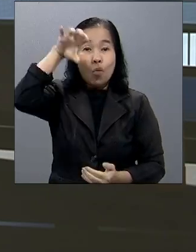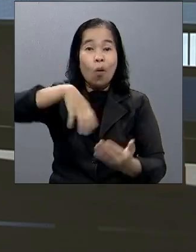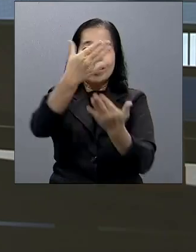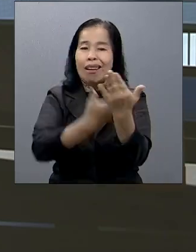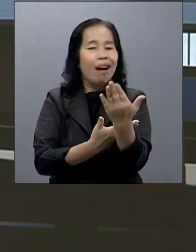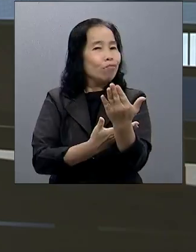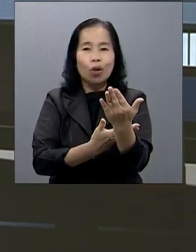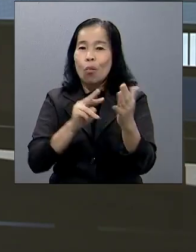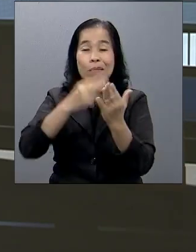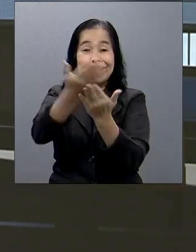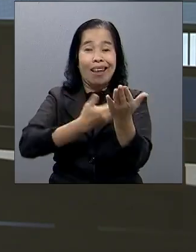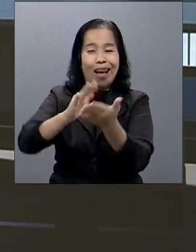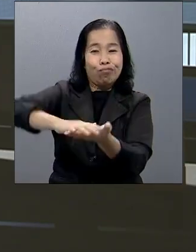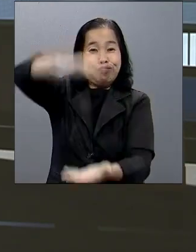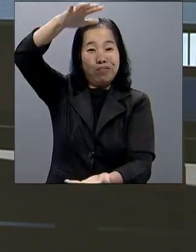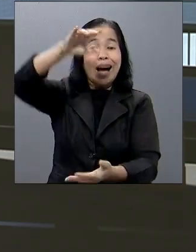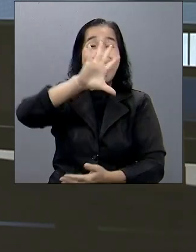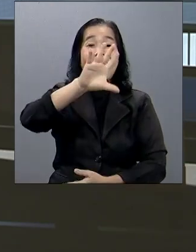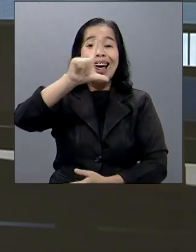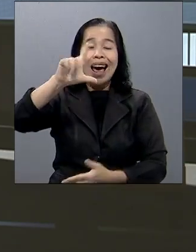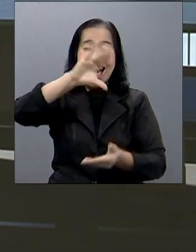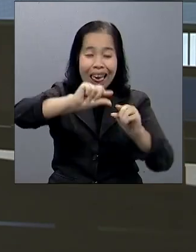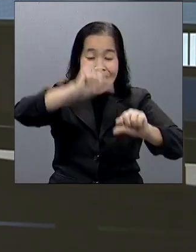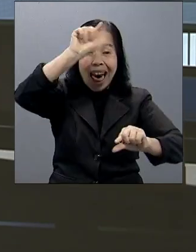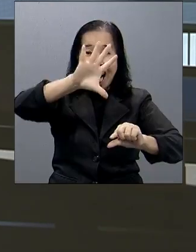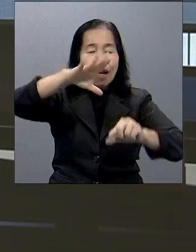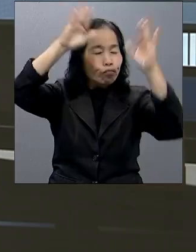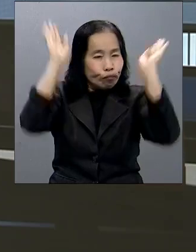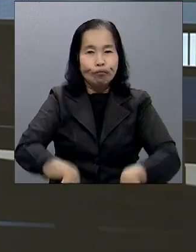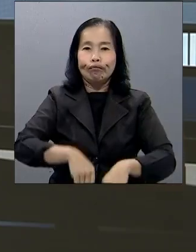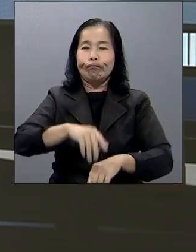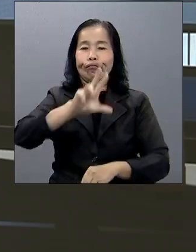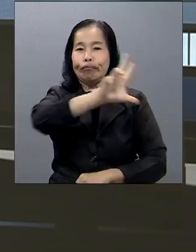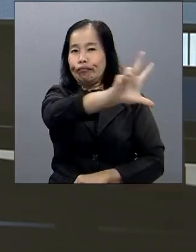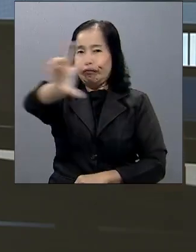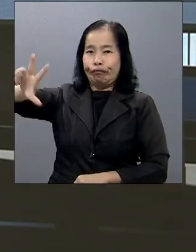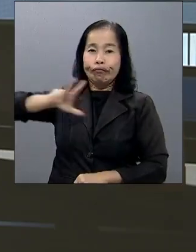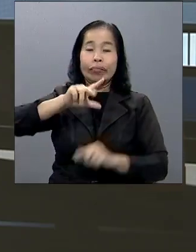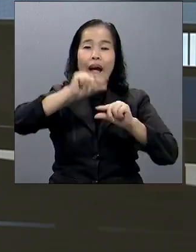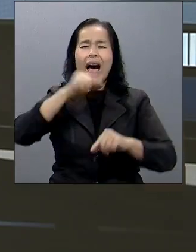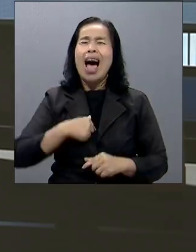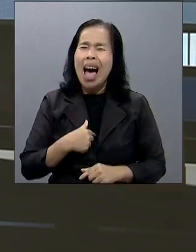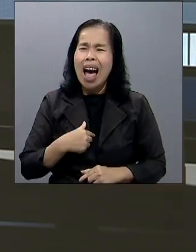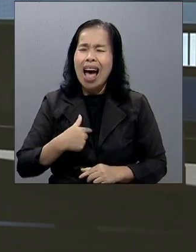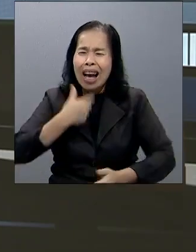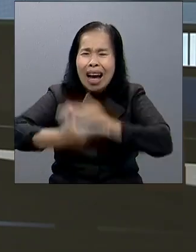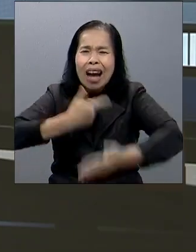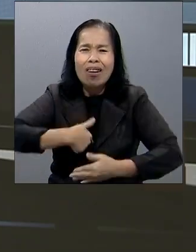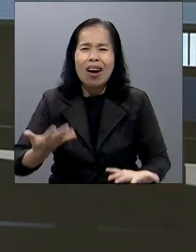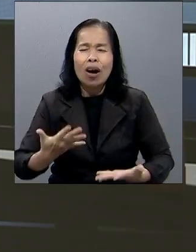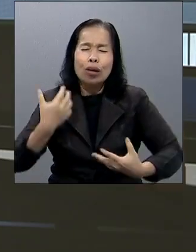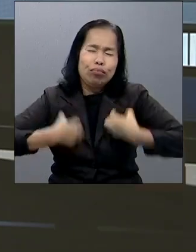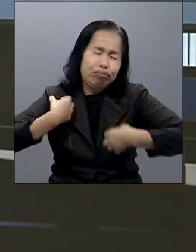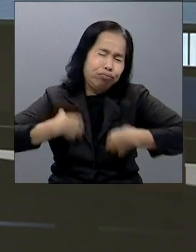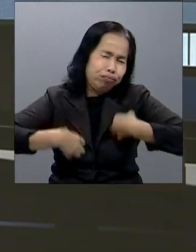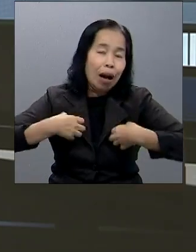ต้าสลากค่ะจาก5เล่มเหลือ3เล่มน้อยลงไปอีกนะคะทีนี้ผู้ค้าสลากรายย่อยเดือดร้อนค่ะ